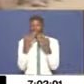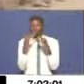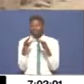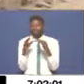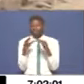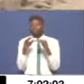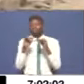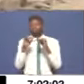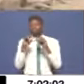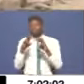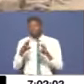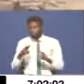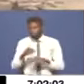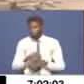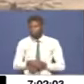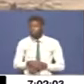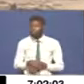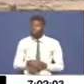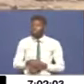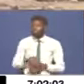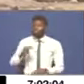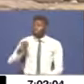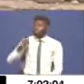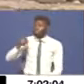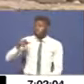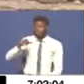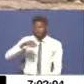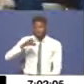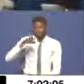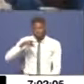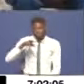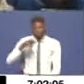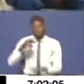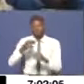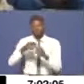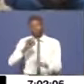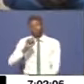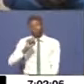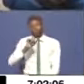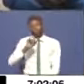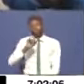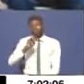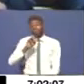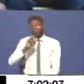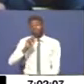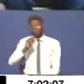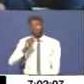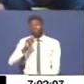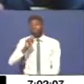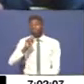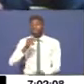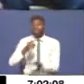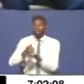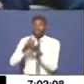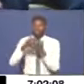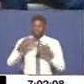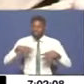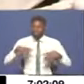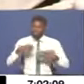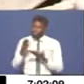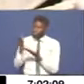investigations. Mbunge wa Ruiru Simon Nganga akiingilia kati kuwasaidia wapangaji waliokuwa